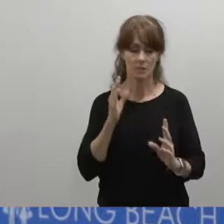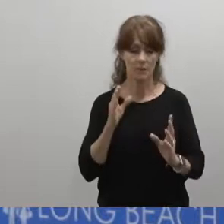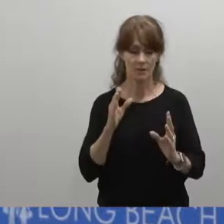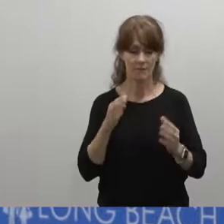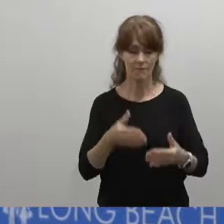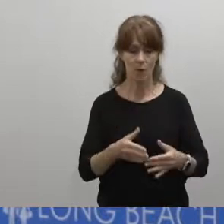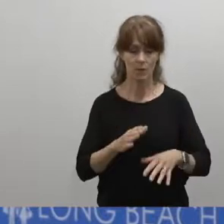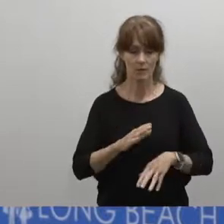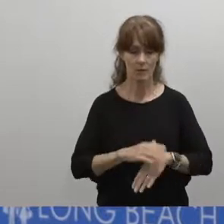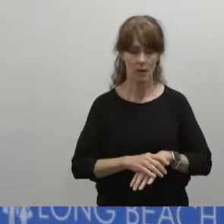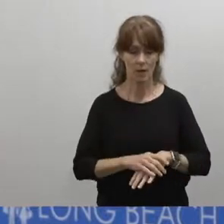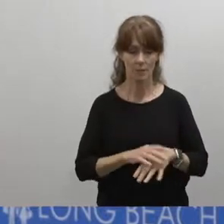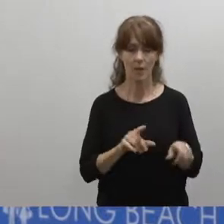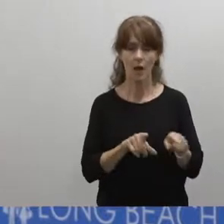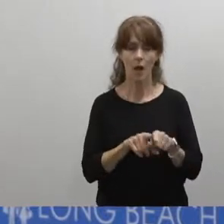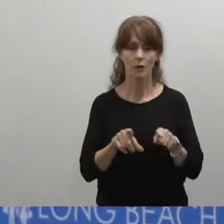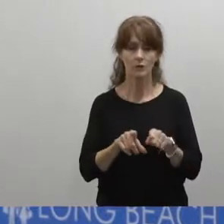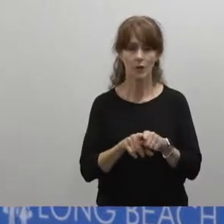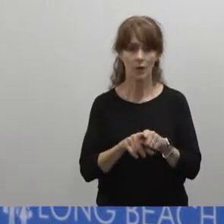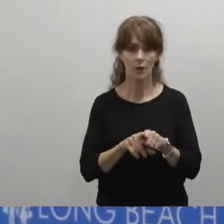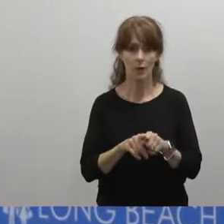Phép châm rô.